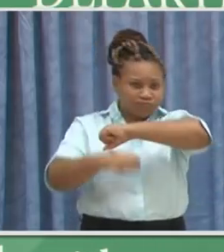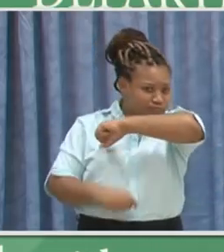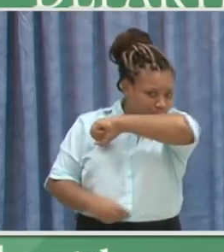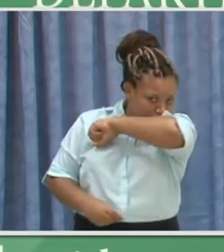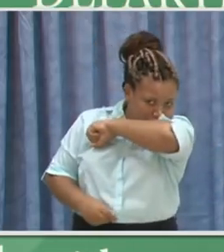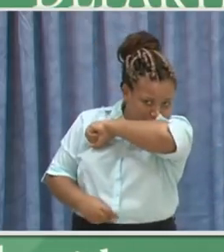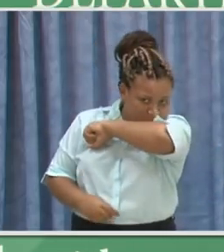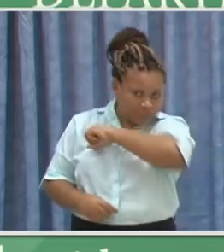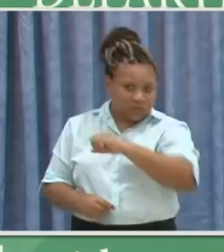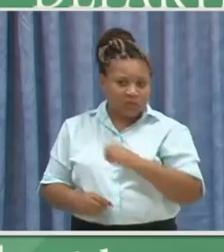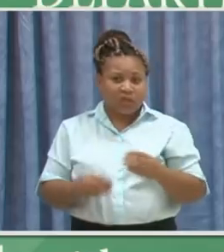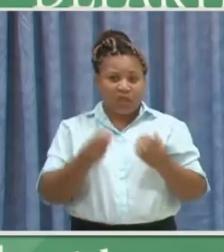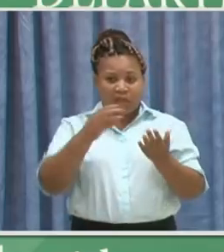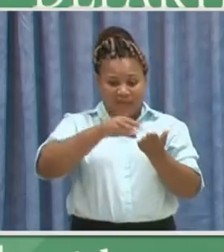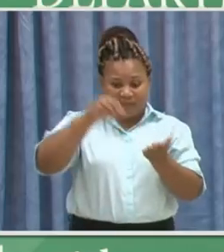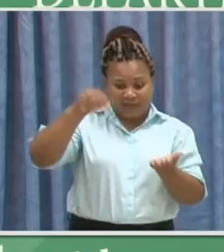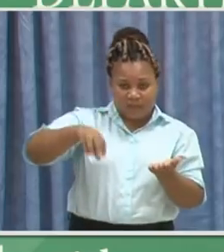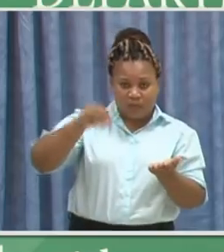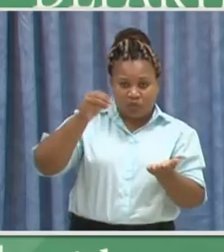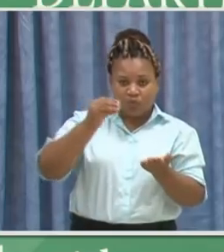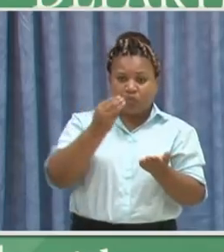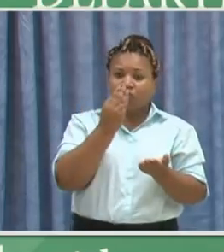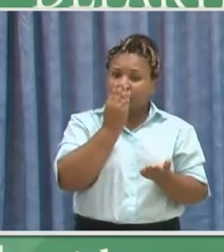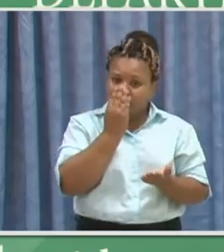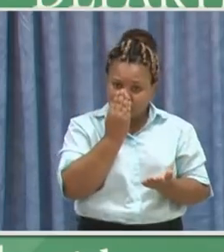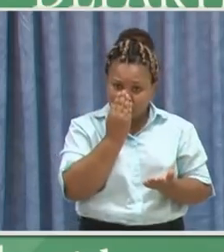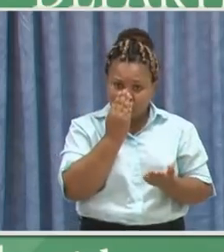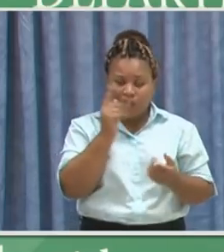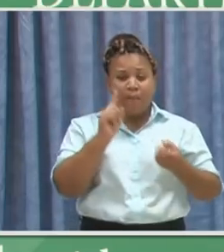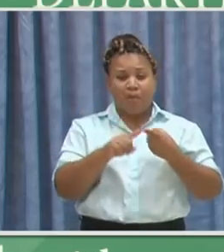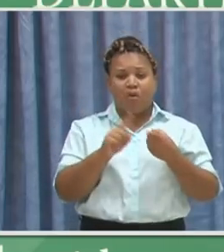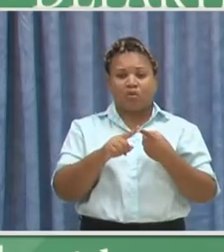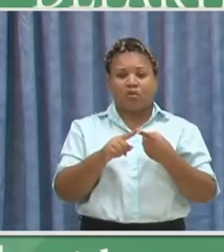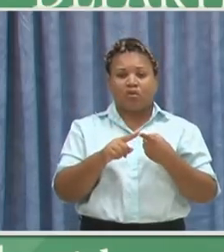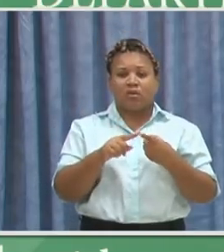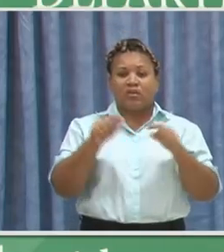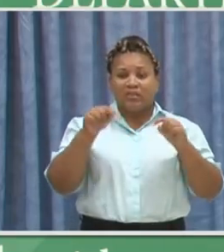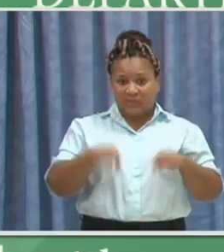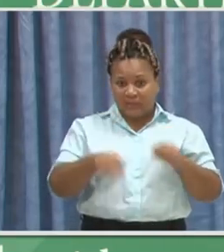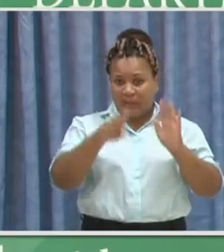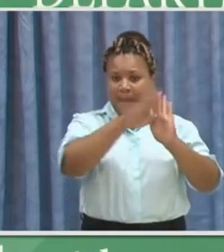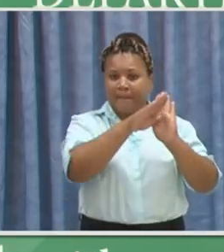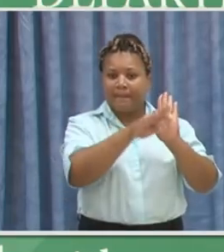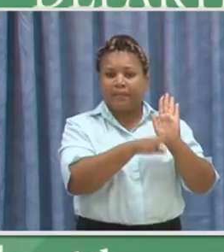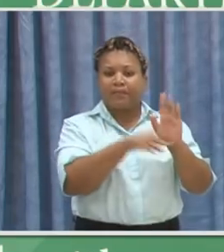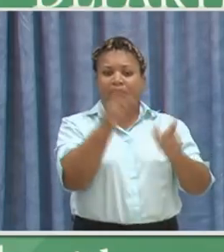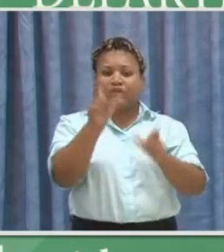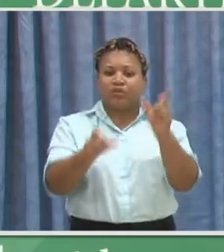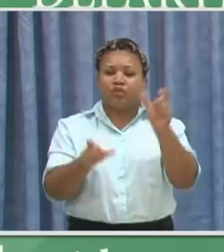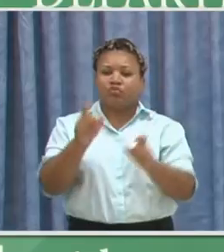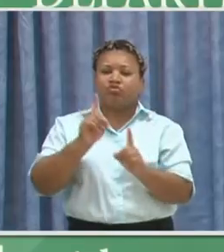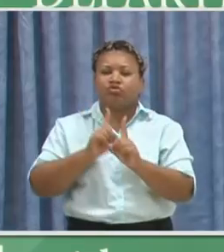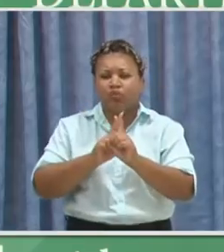trop l'espoir partout. Il y a quelque chose de base qui nous peut demander finalement pour faire ça, prévention de la communauté.